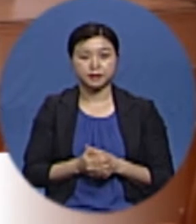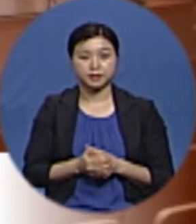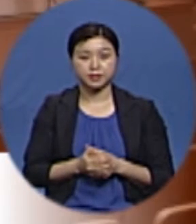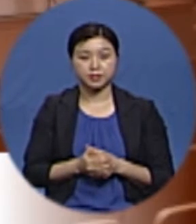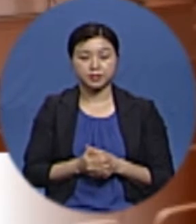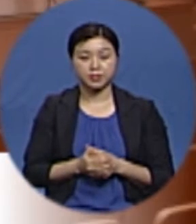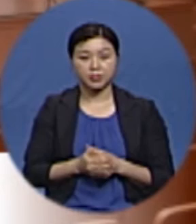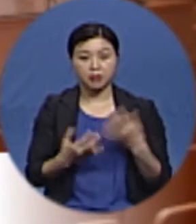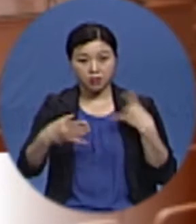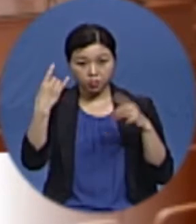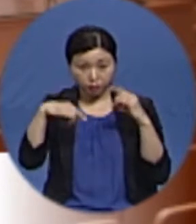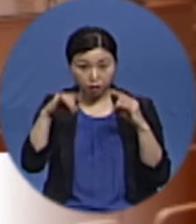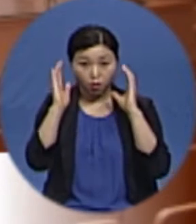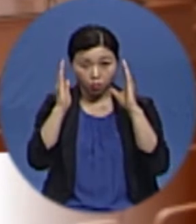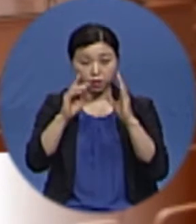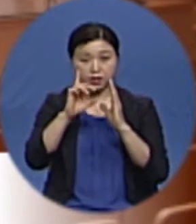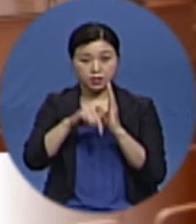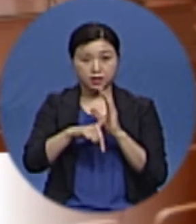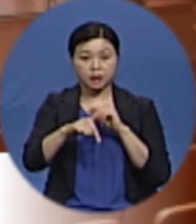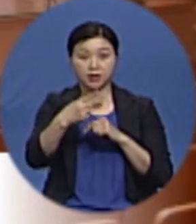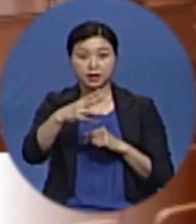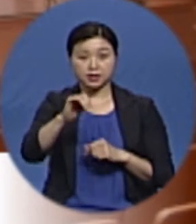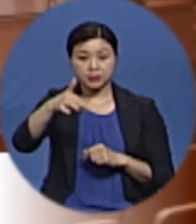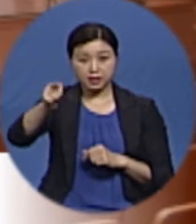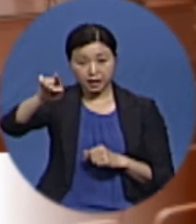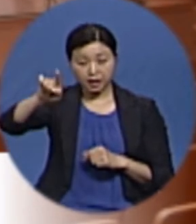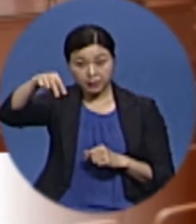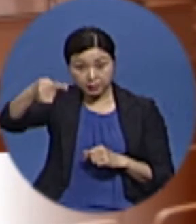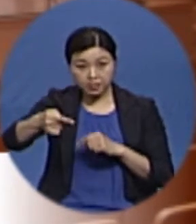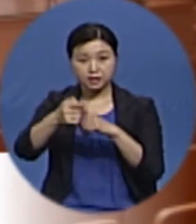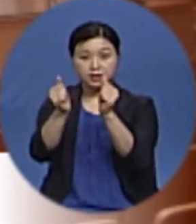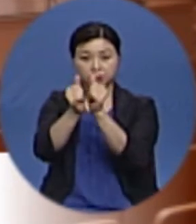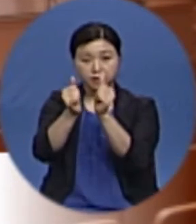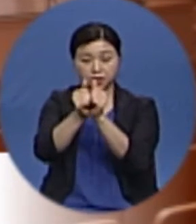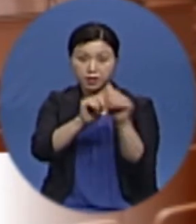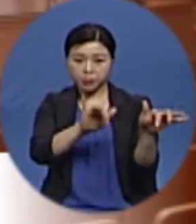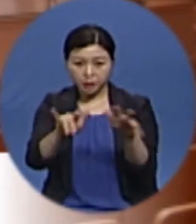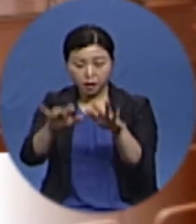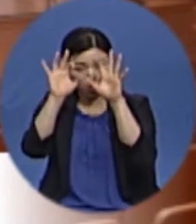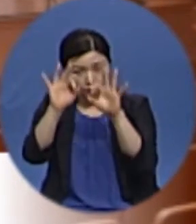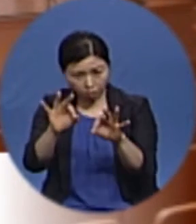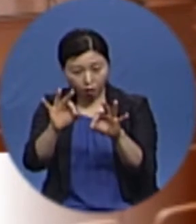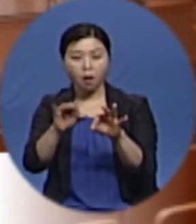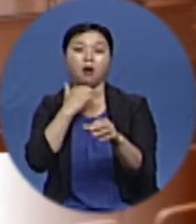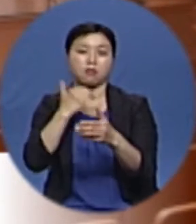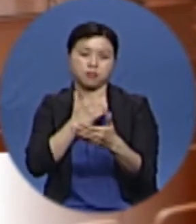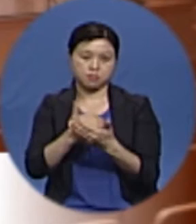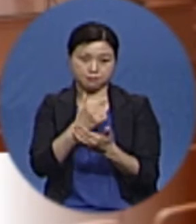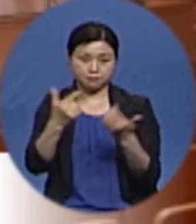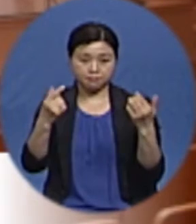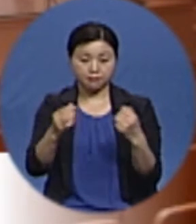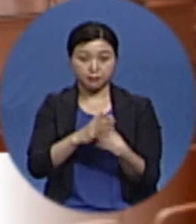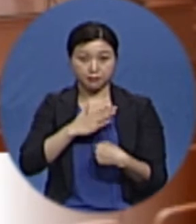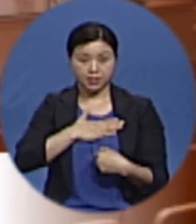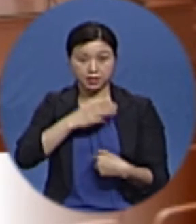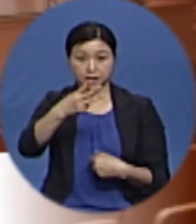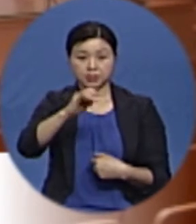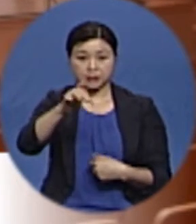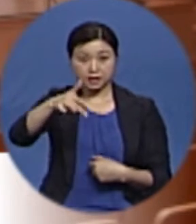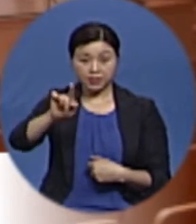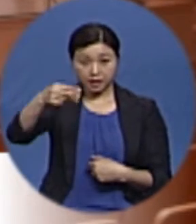방콕에서 공부할 때 리차드 클라이더만의 공연을 본 적이 있는데 감동을 받았습니다. 저는